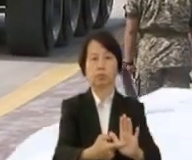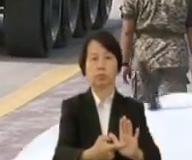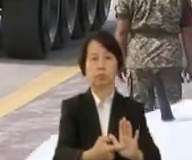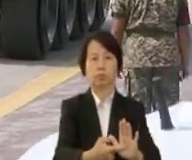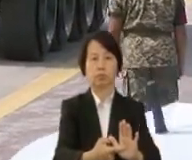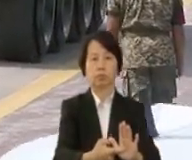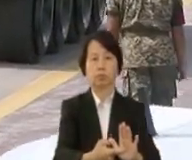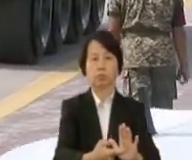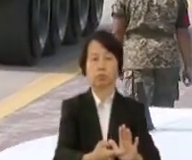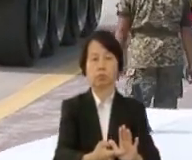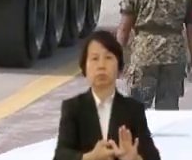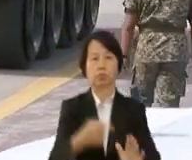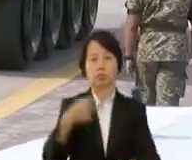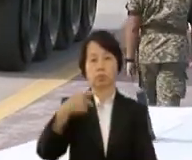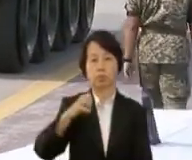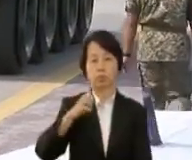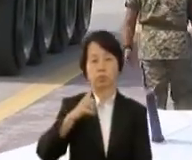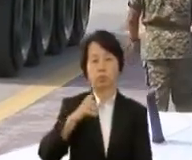Rentaka.